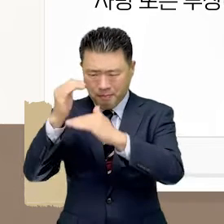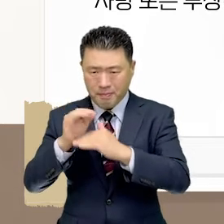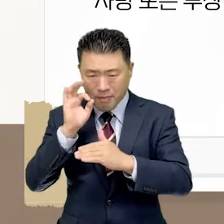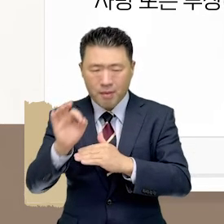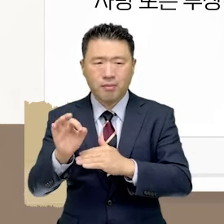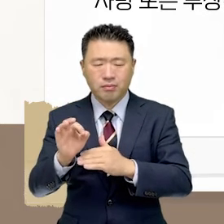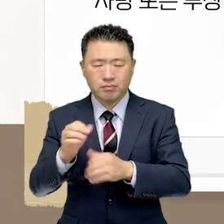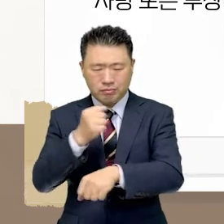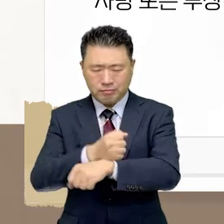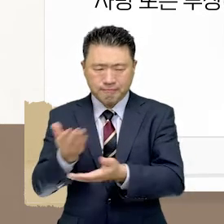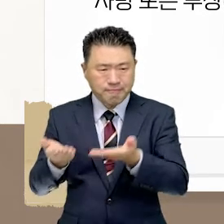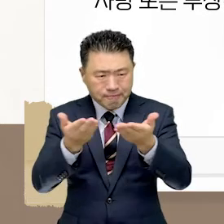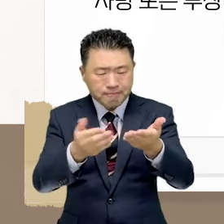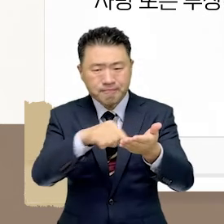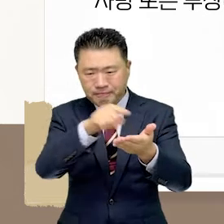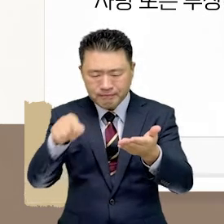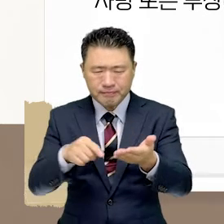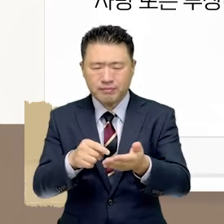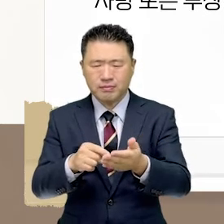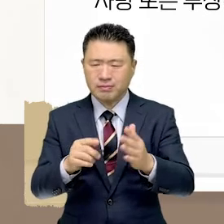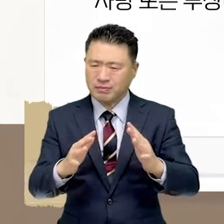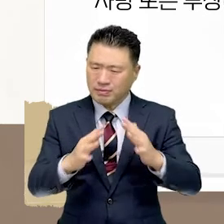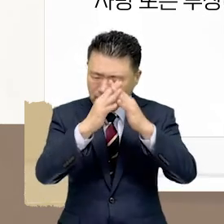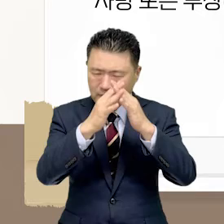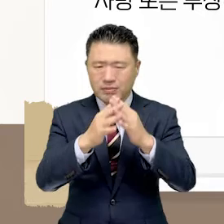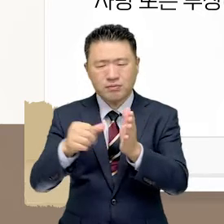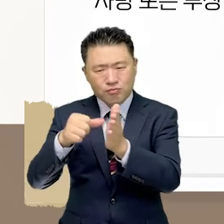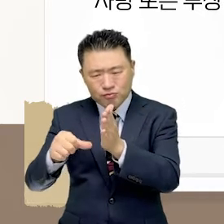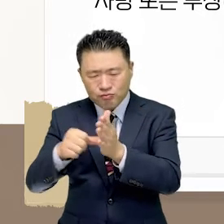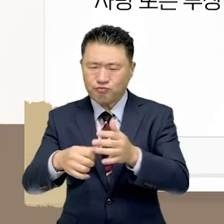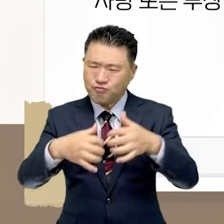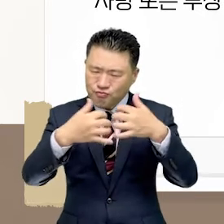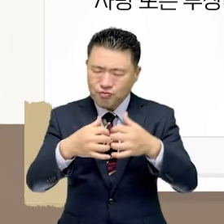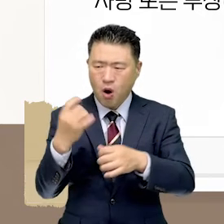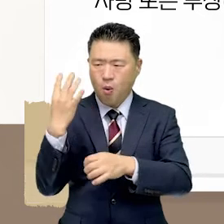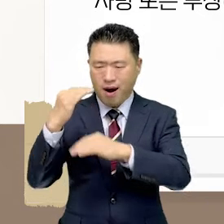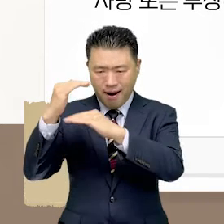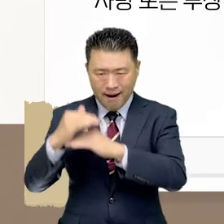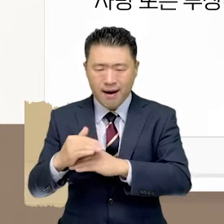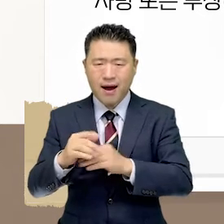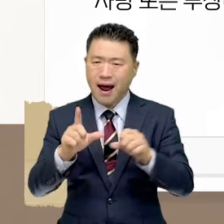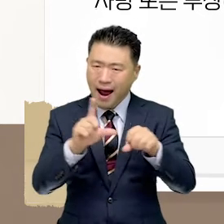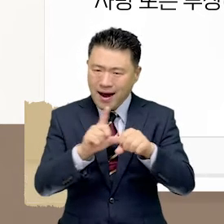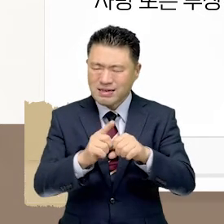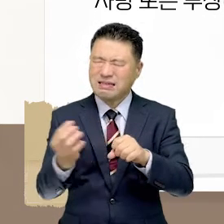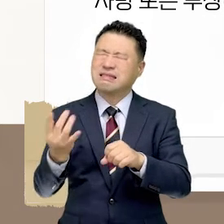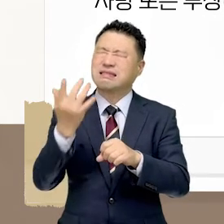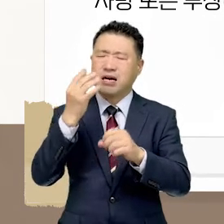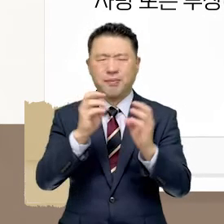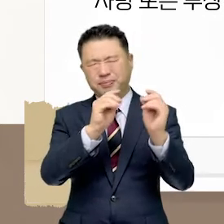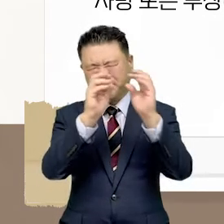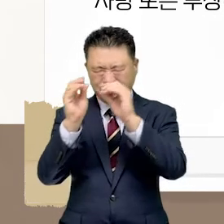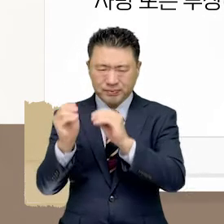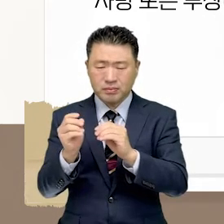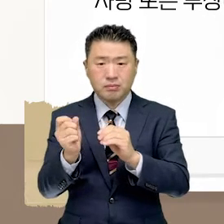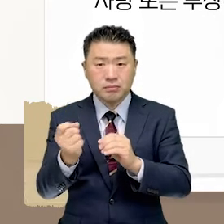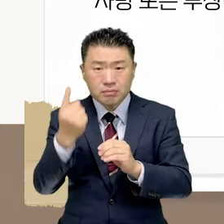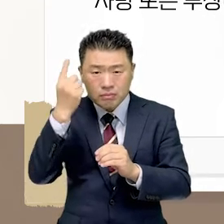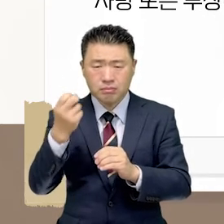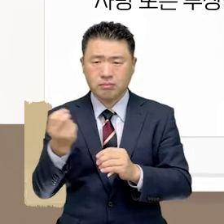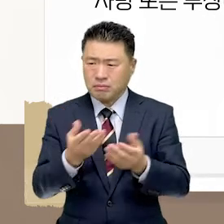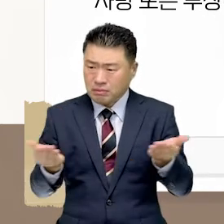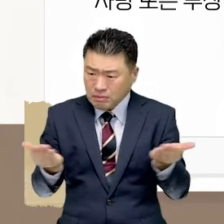사람이 업무에 관계되는 건설물, 설비, 원재료, 가스, 증기, 분진 등에 의하거나